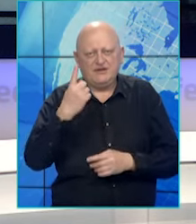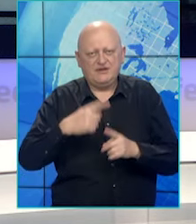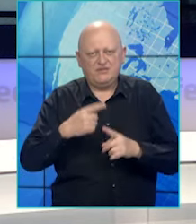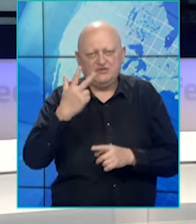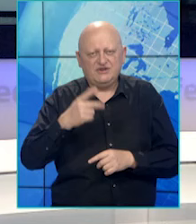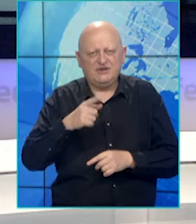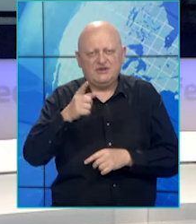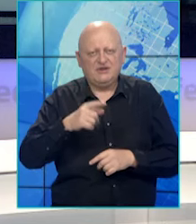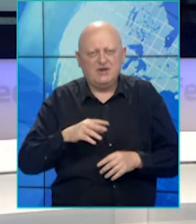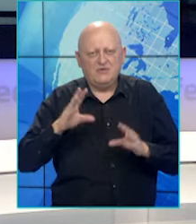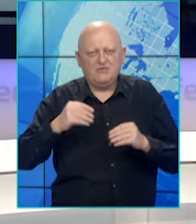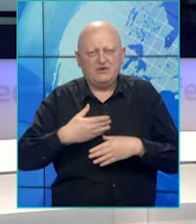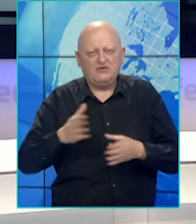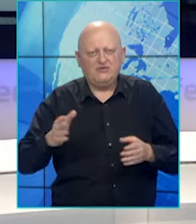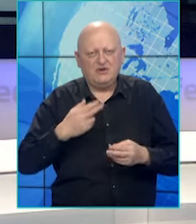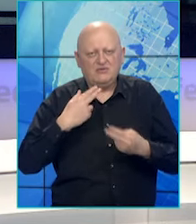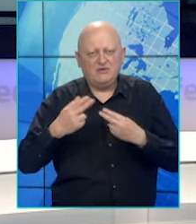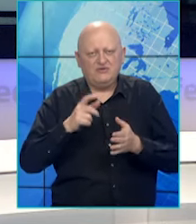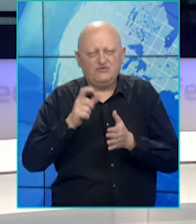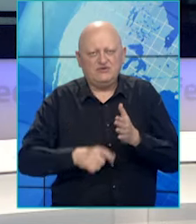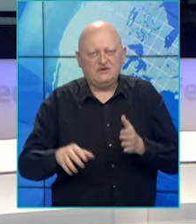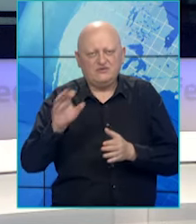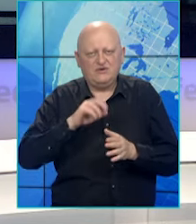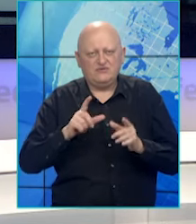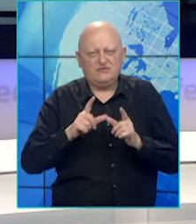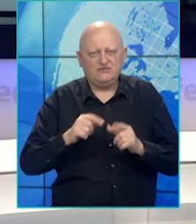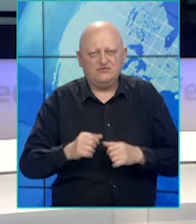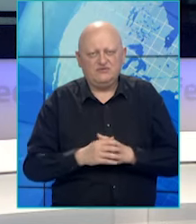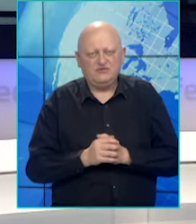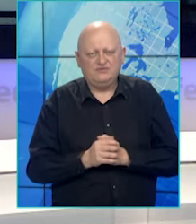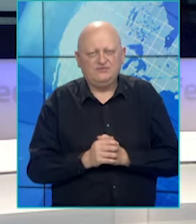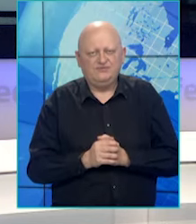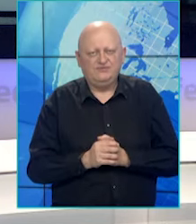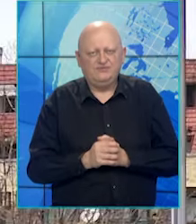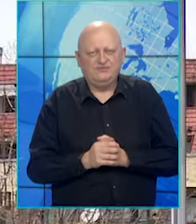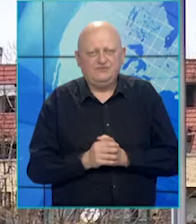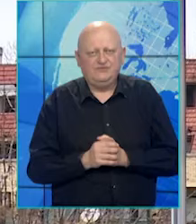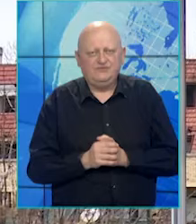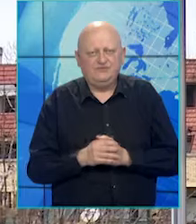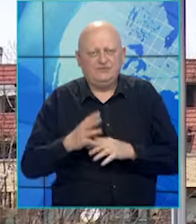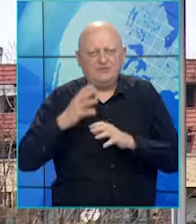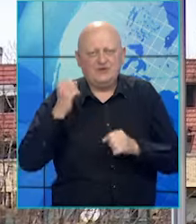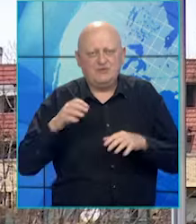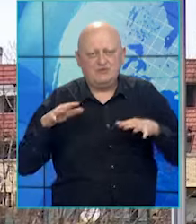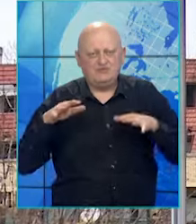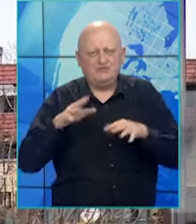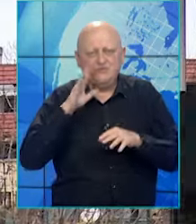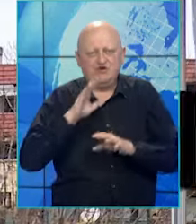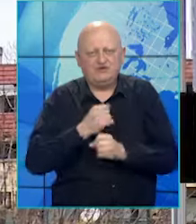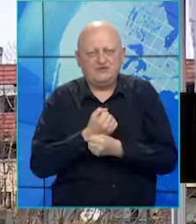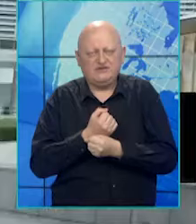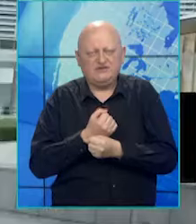implementirati paket 1+3 da bi u martu otvorila pregovore za članstvo u Evropskoj uniji. Diplomatska ofanziva na